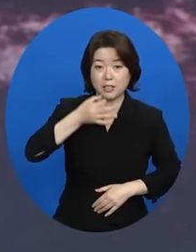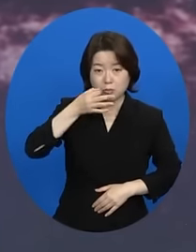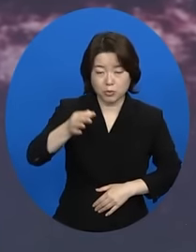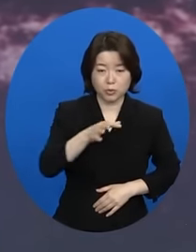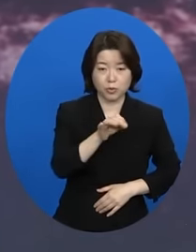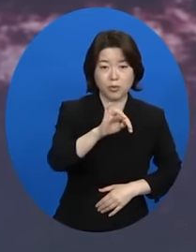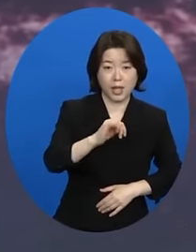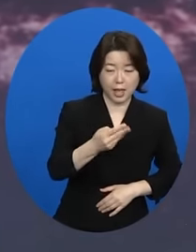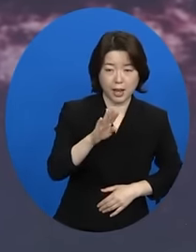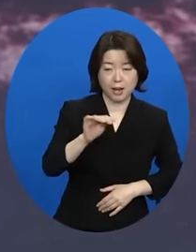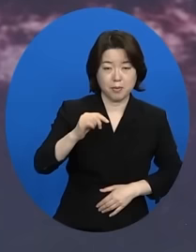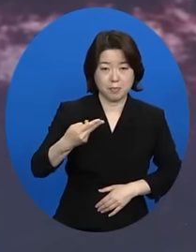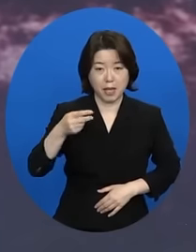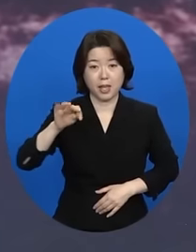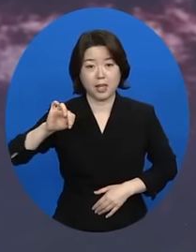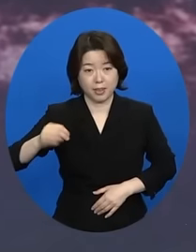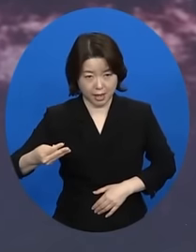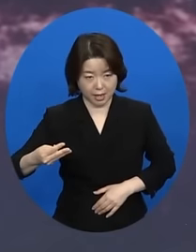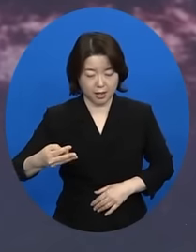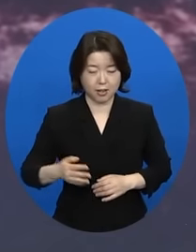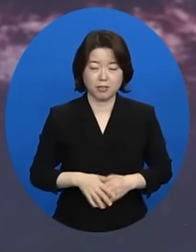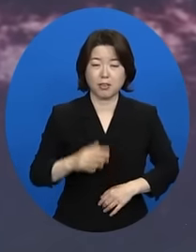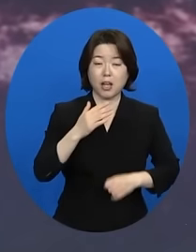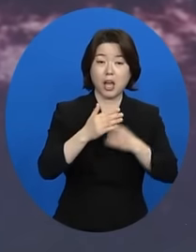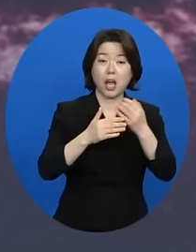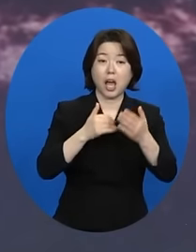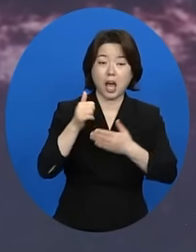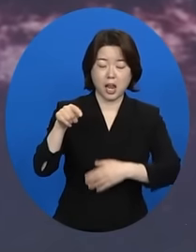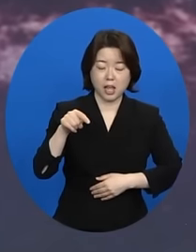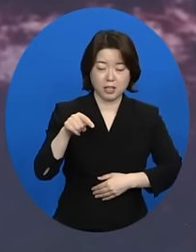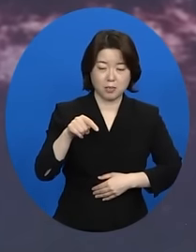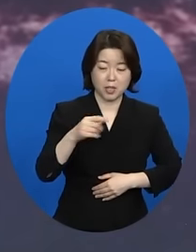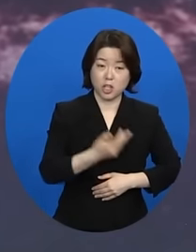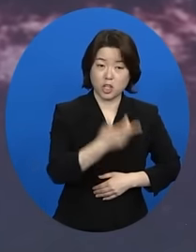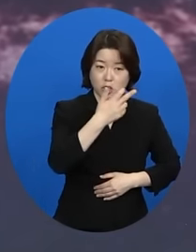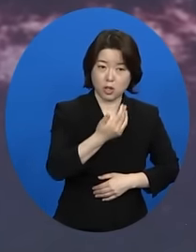불렀으니 이는 그의 형인 낯을 피할 때에 하나님이 거기서 그에게